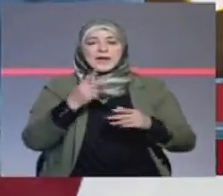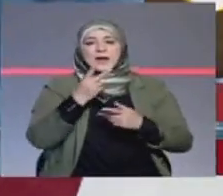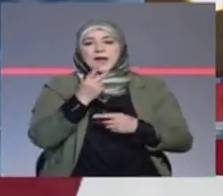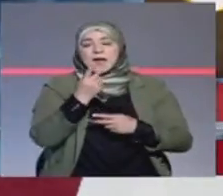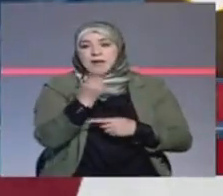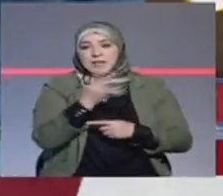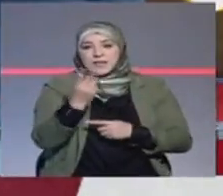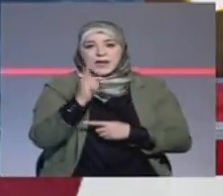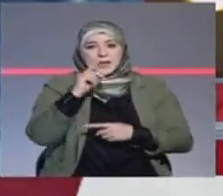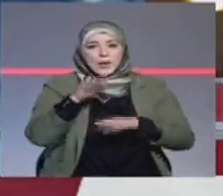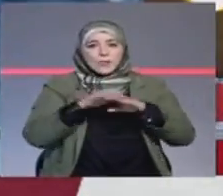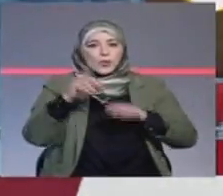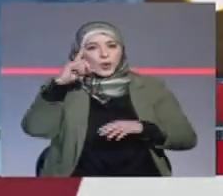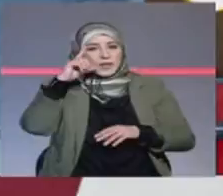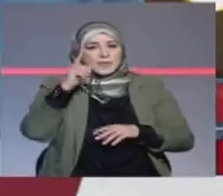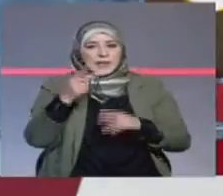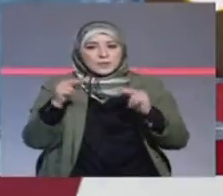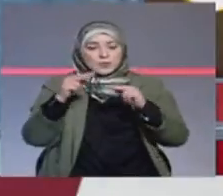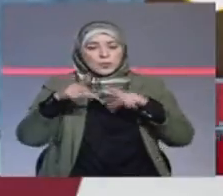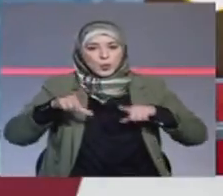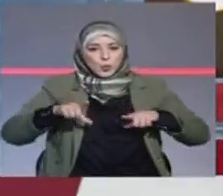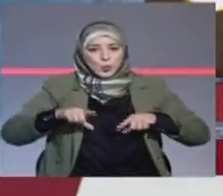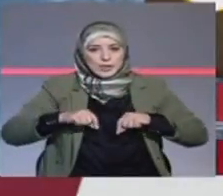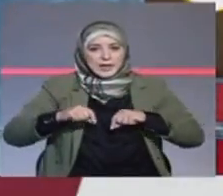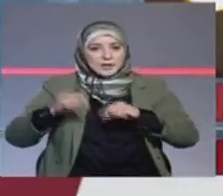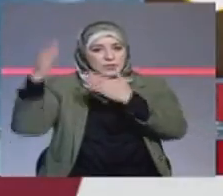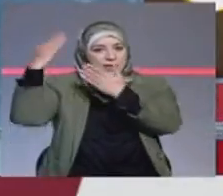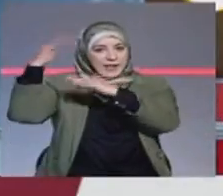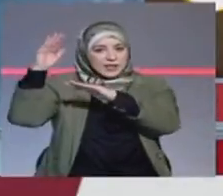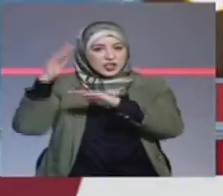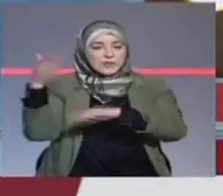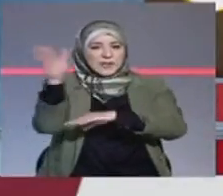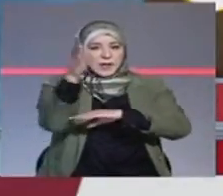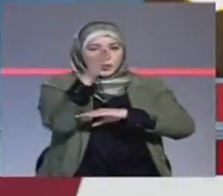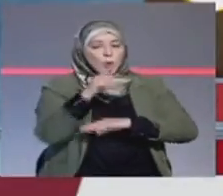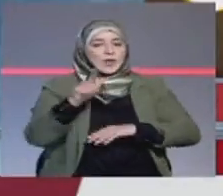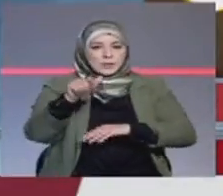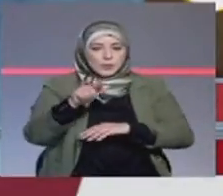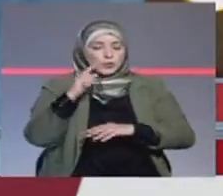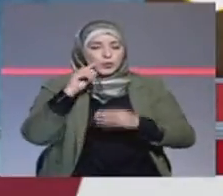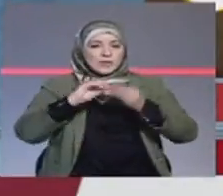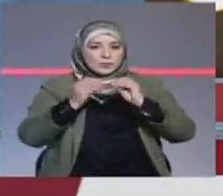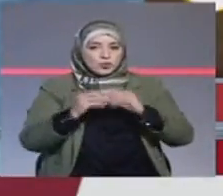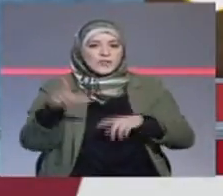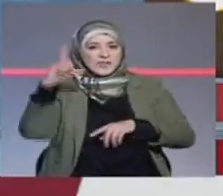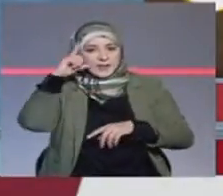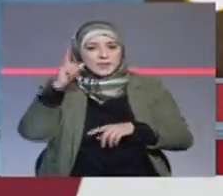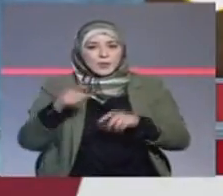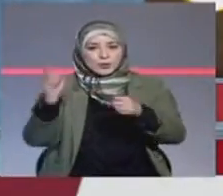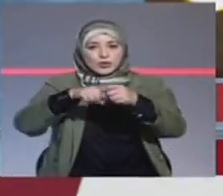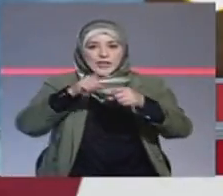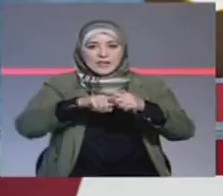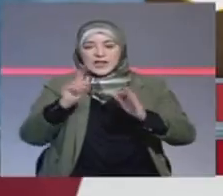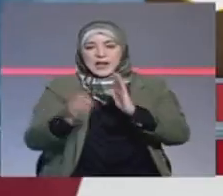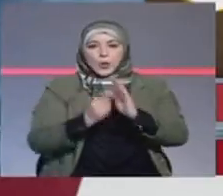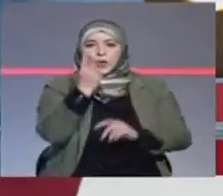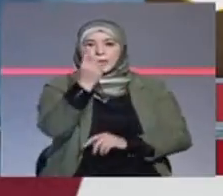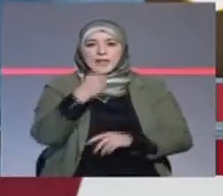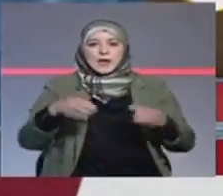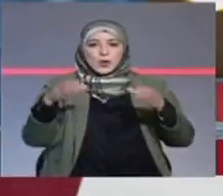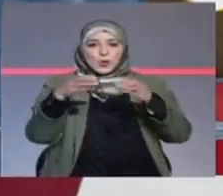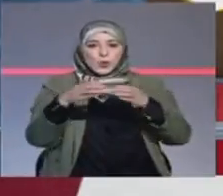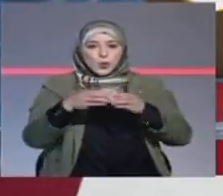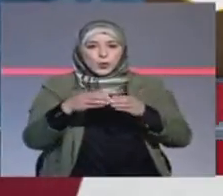ليبيا على مستوى وزراء خارجية الدول الرئيسية المعنية بالصراع في ليبيا، وتشارك فيه لأول مرة